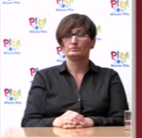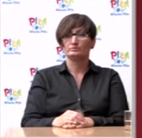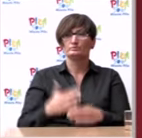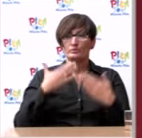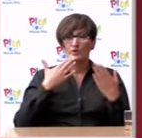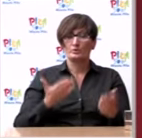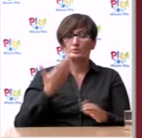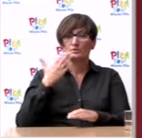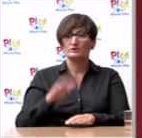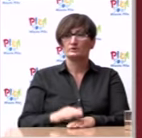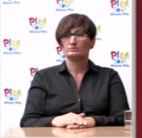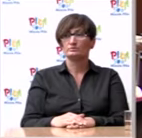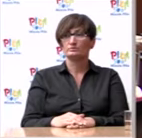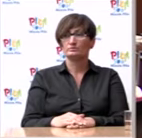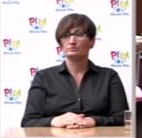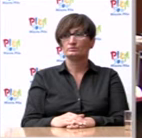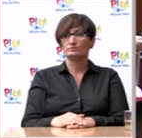bardzo. Dziękuję bardzo.